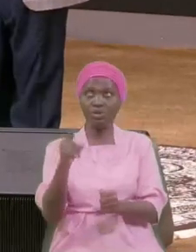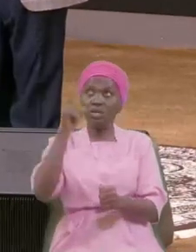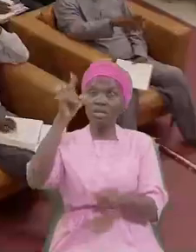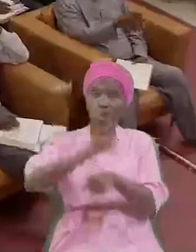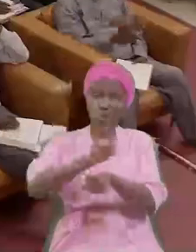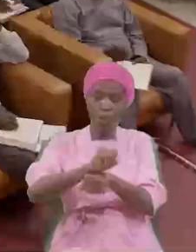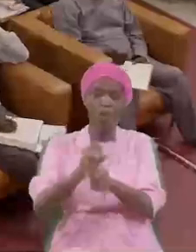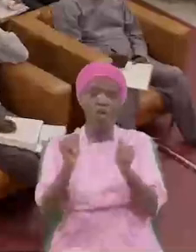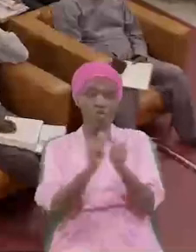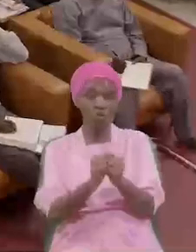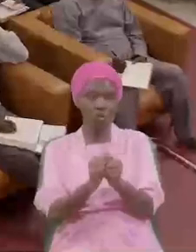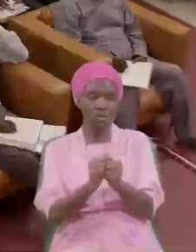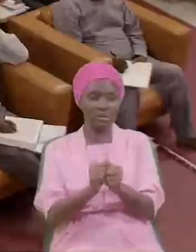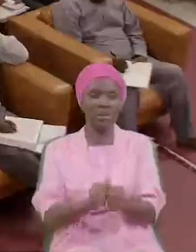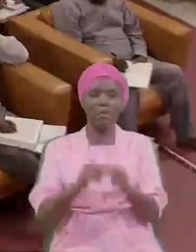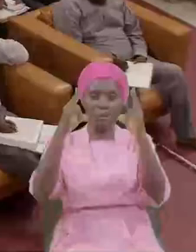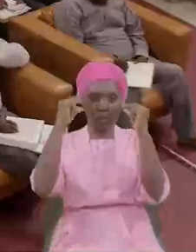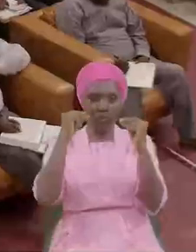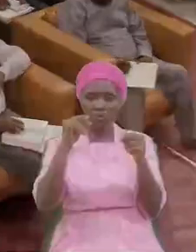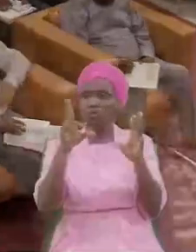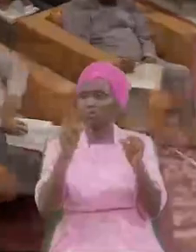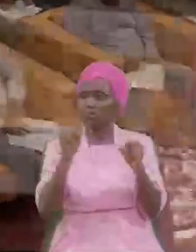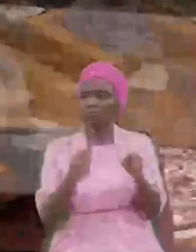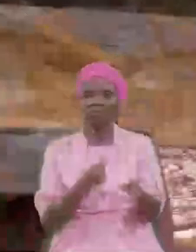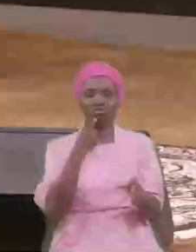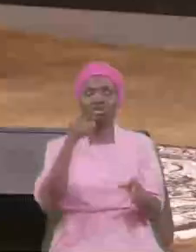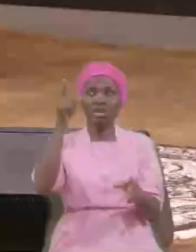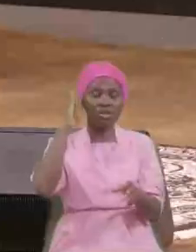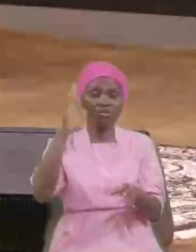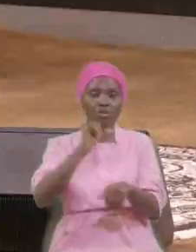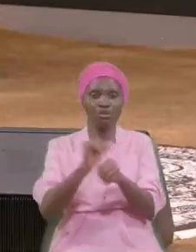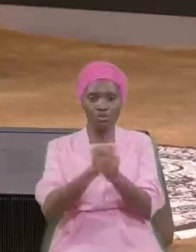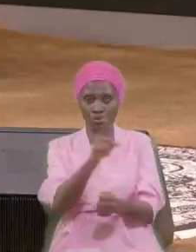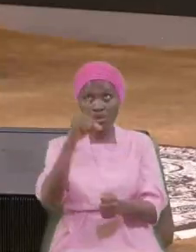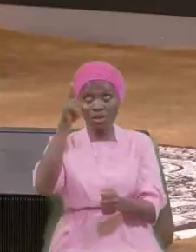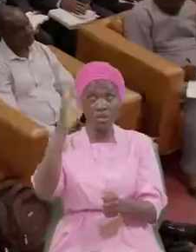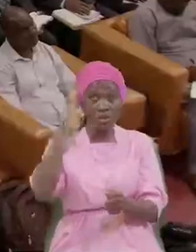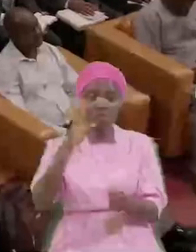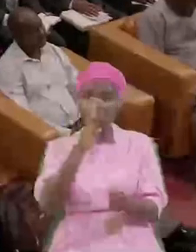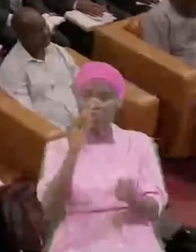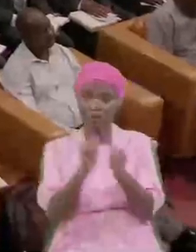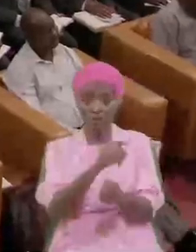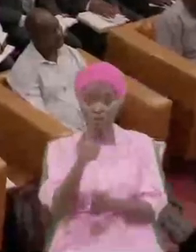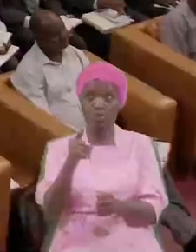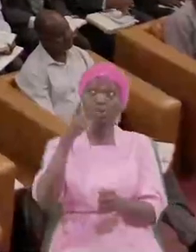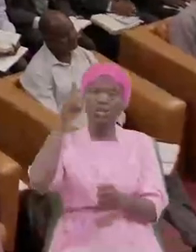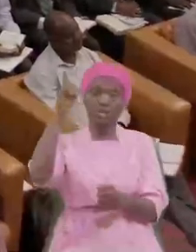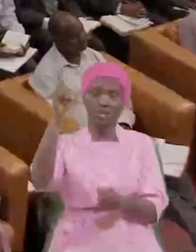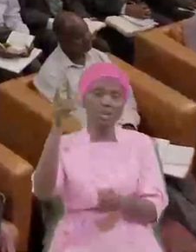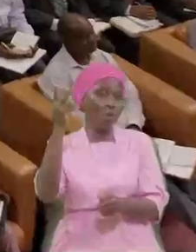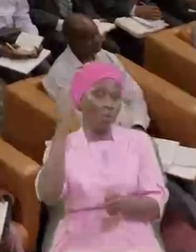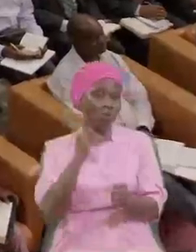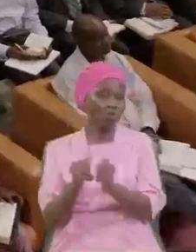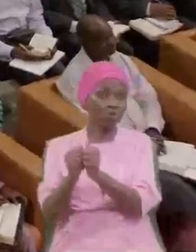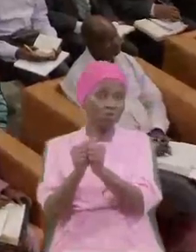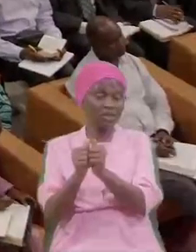sans déception, il sera avec vous. Il a été avec Daniel sans déception, il sera avec vous. Il a été avec l'apôtre